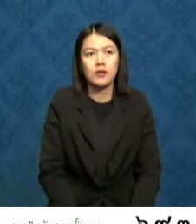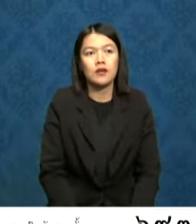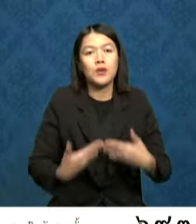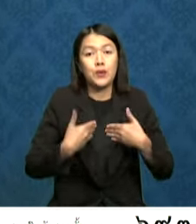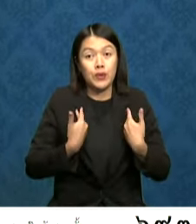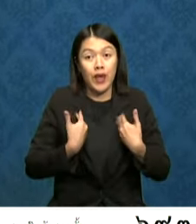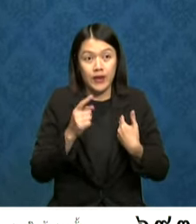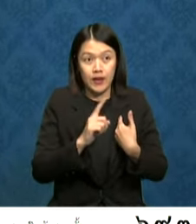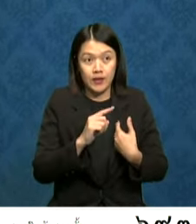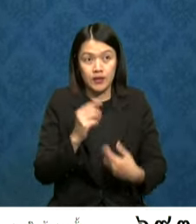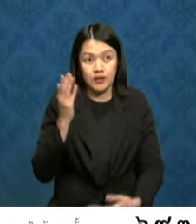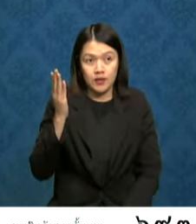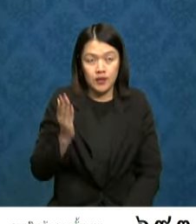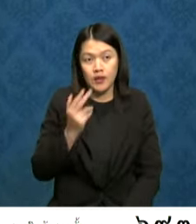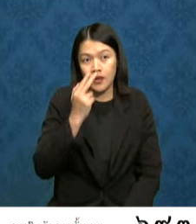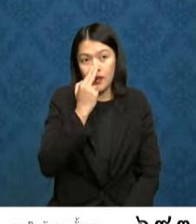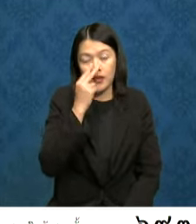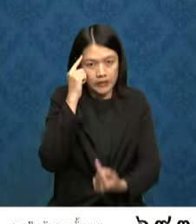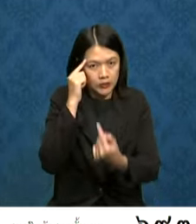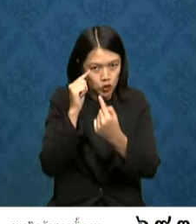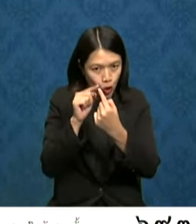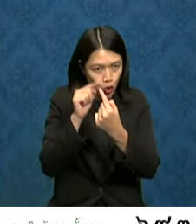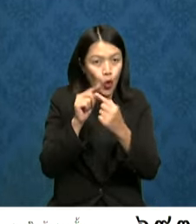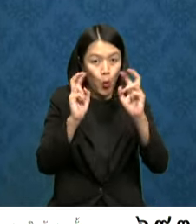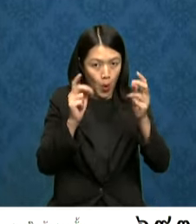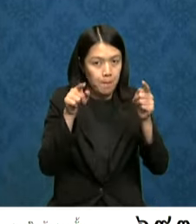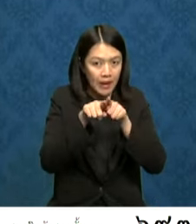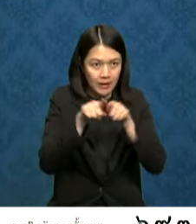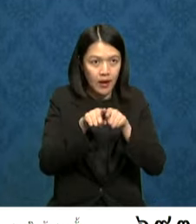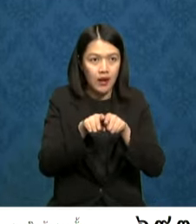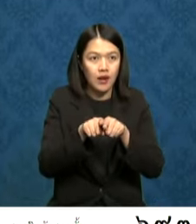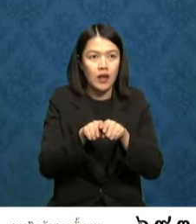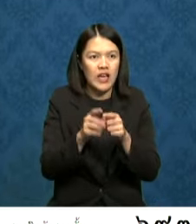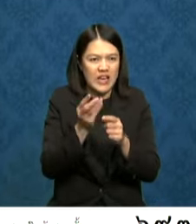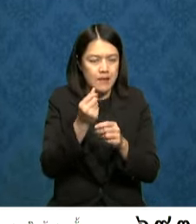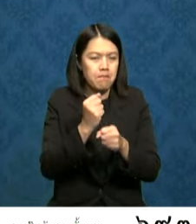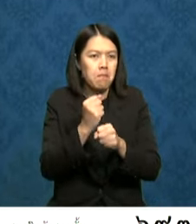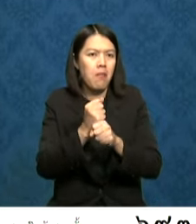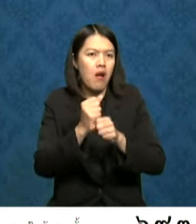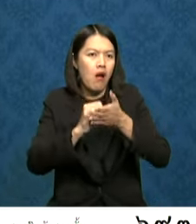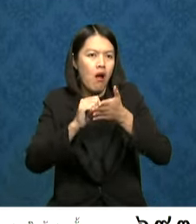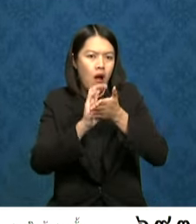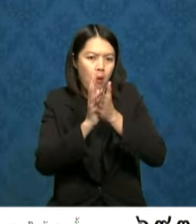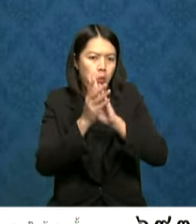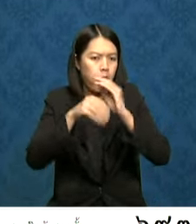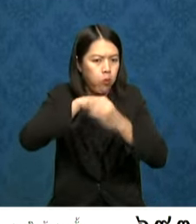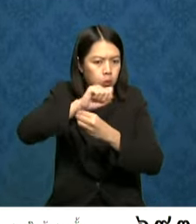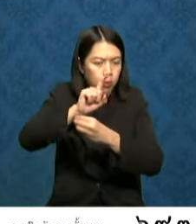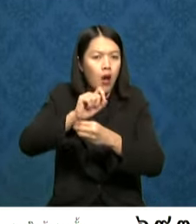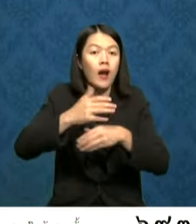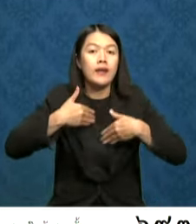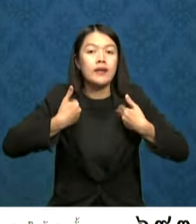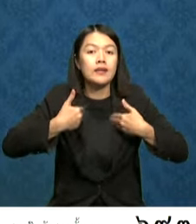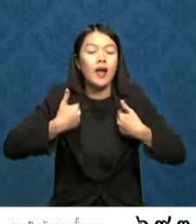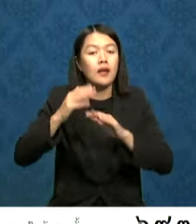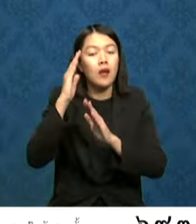นะคะเพราะว่าวันนี้เราเริ่มเห็นตรงกันในอีกประเด็นแล้วนะคะว่าเราต้องเร่งปรับโครงสร้างของเศรษฐกิจที่ฉันดีใจเพราะว่าใน